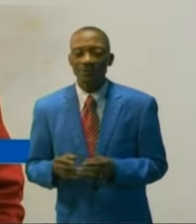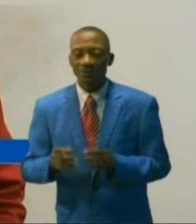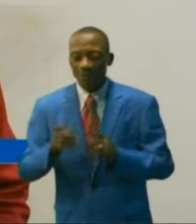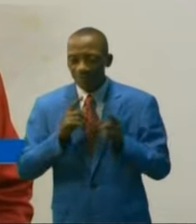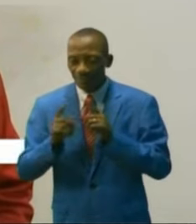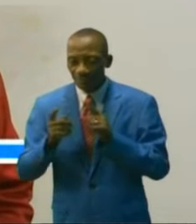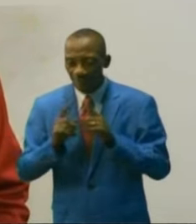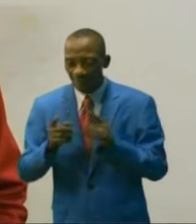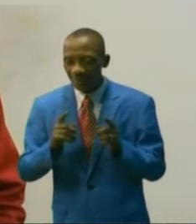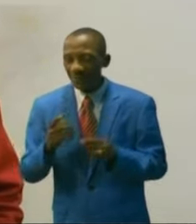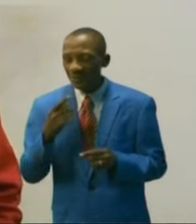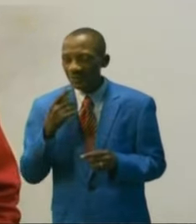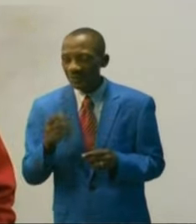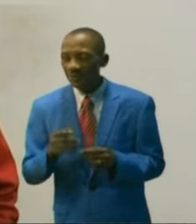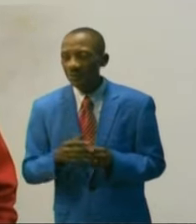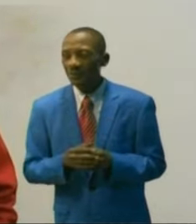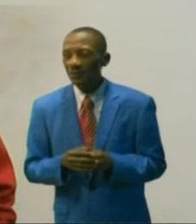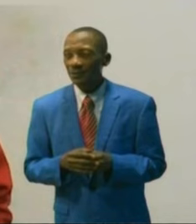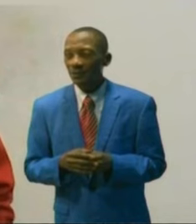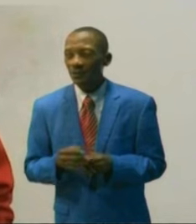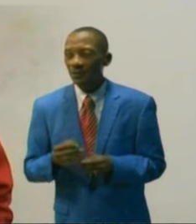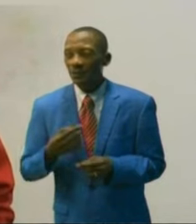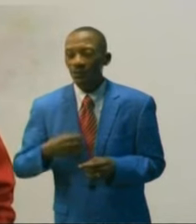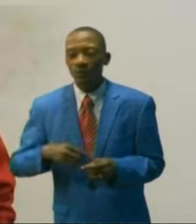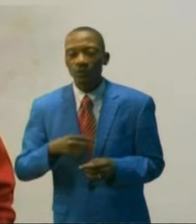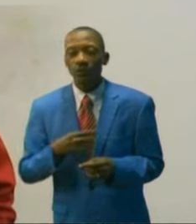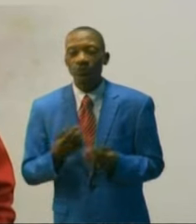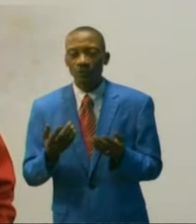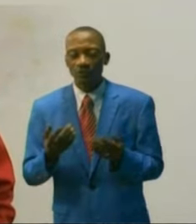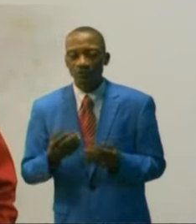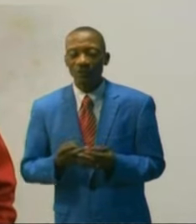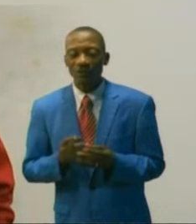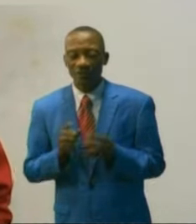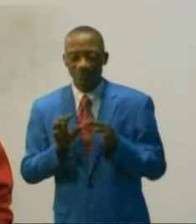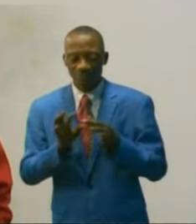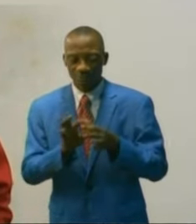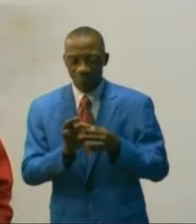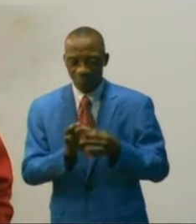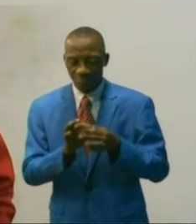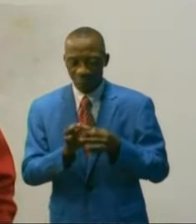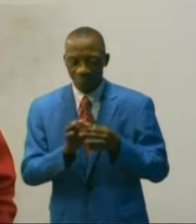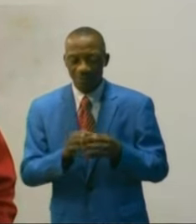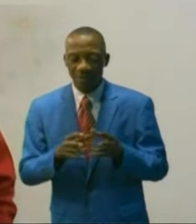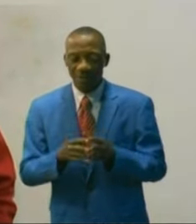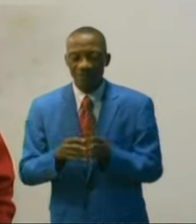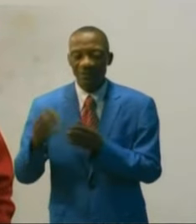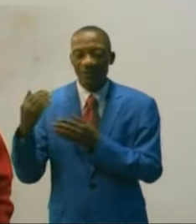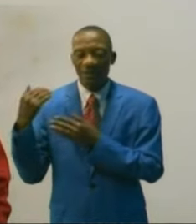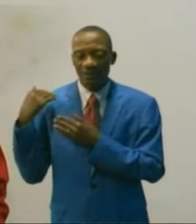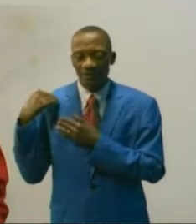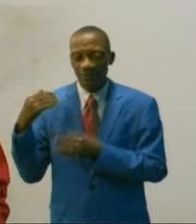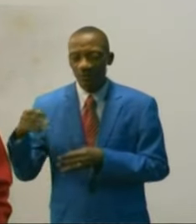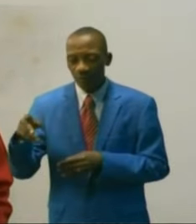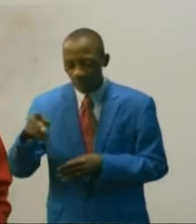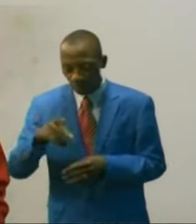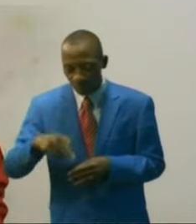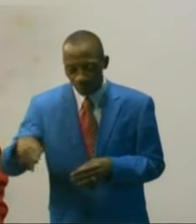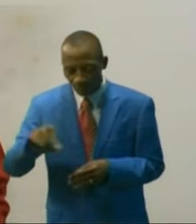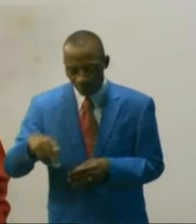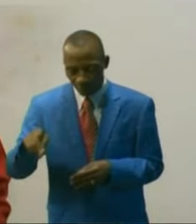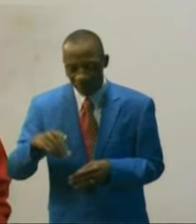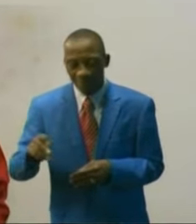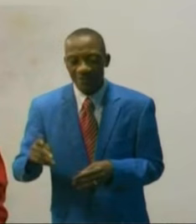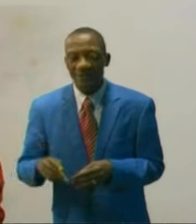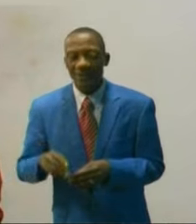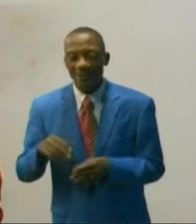À susciter l'engagement de l'exécutif provincial dans le processus de mise en œuvre des réformes des finances publiques